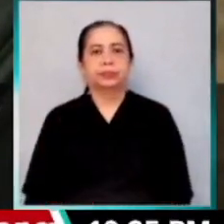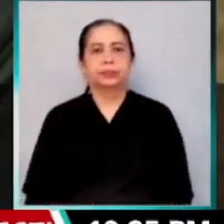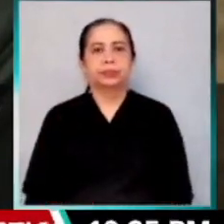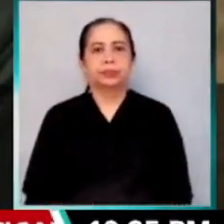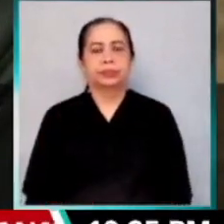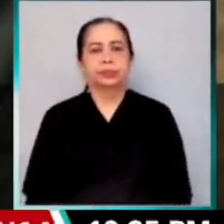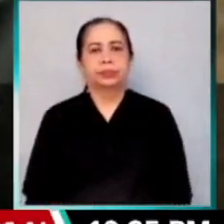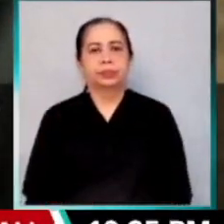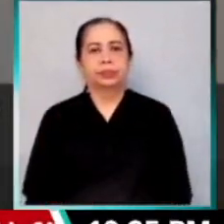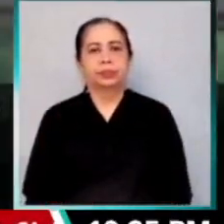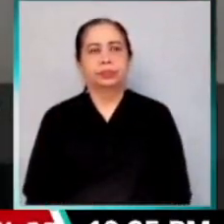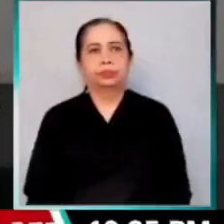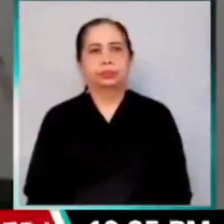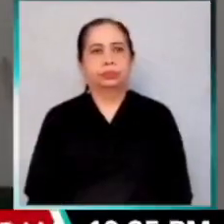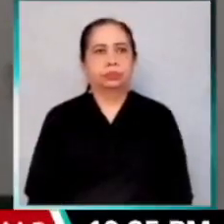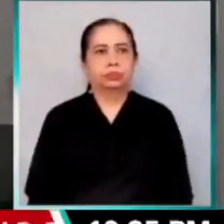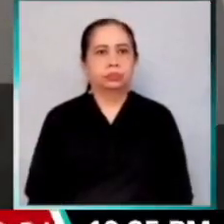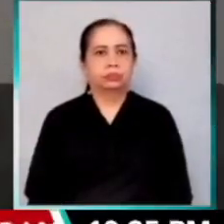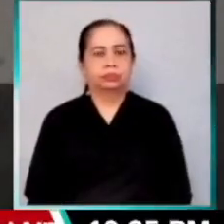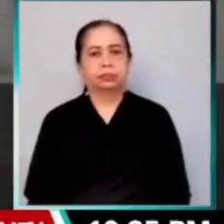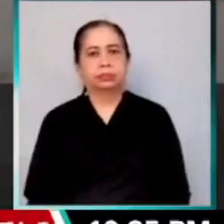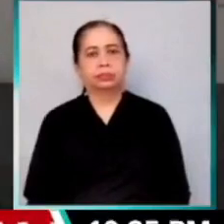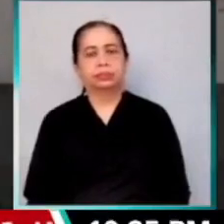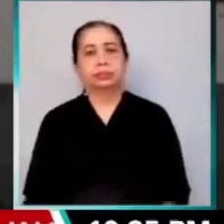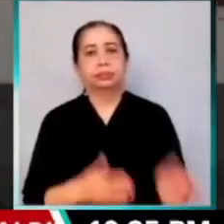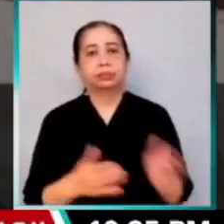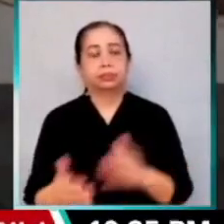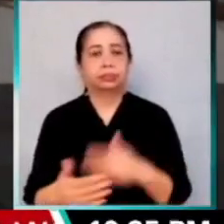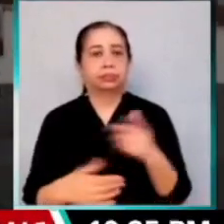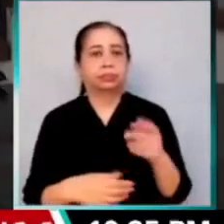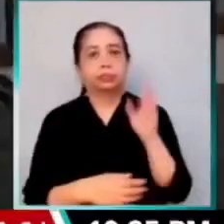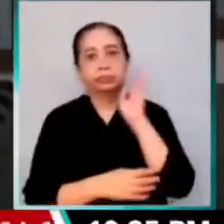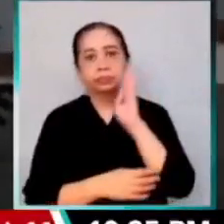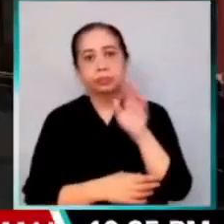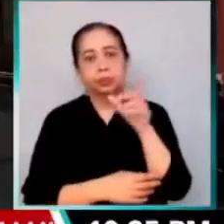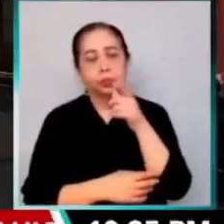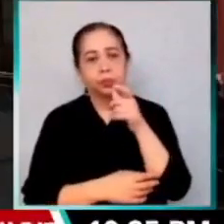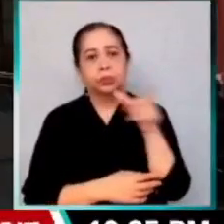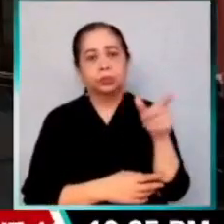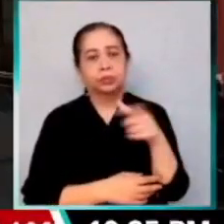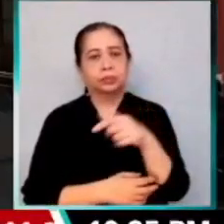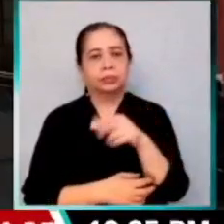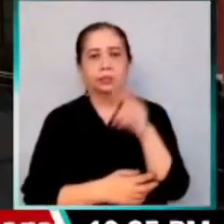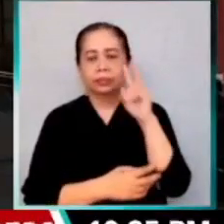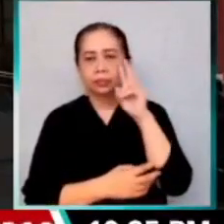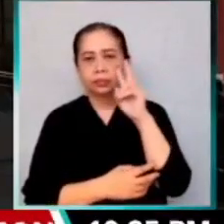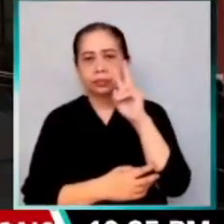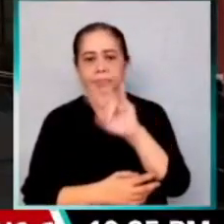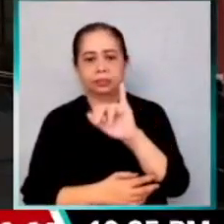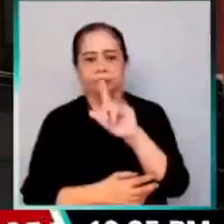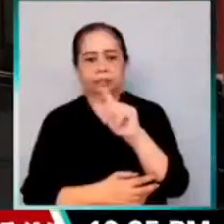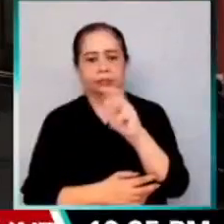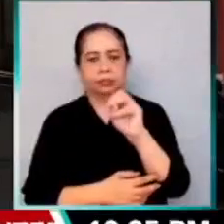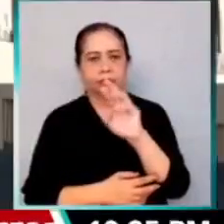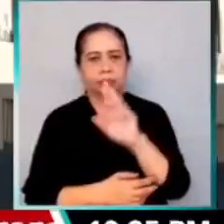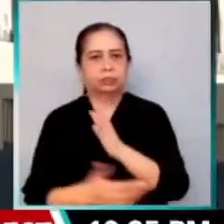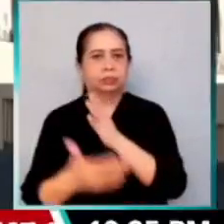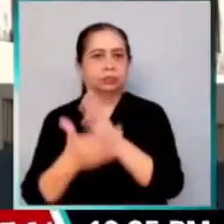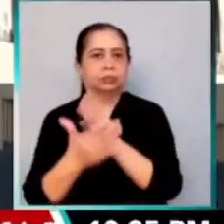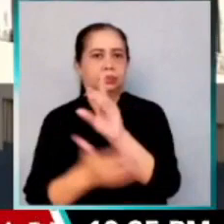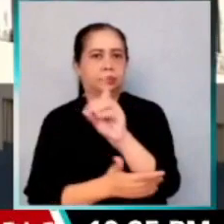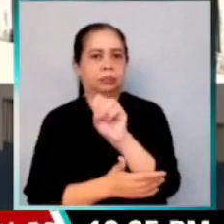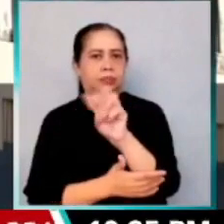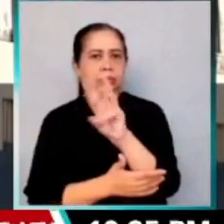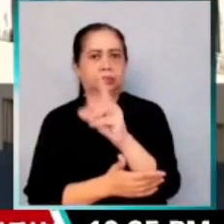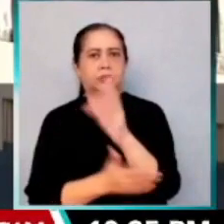And then we will submit. Samantala, ang kapatid ng namatay ng middleman na si Villamore, lumapit naman daw sa DSWD upang humingi ng